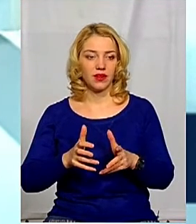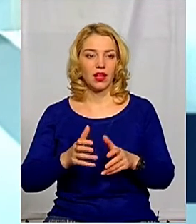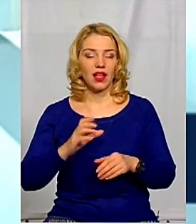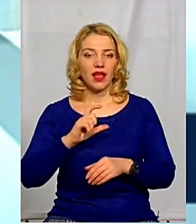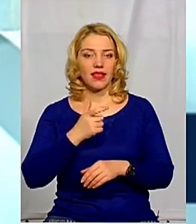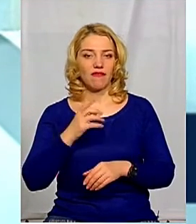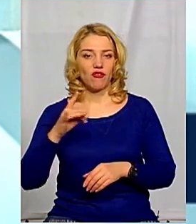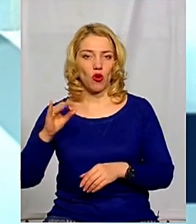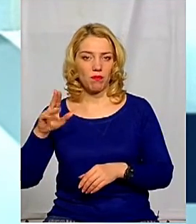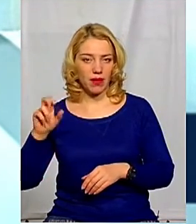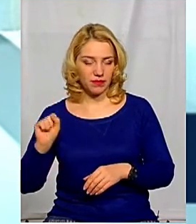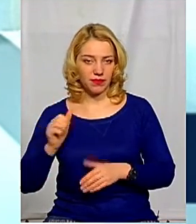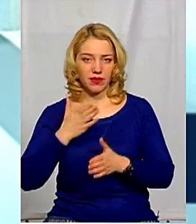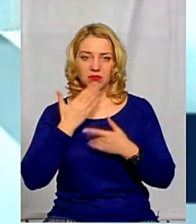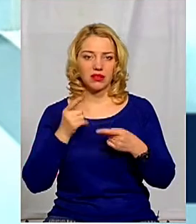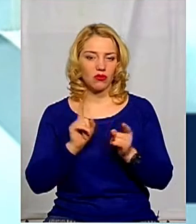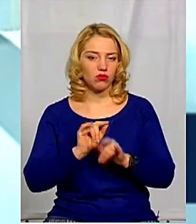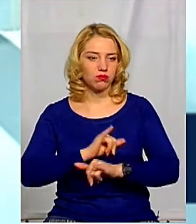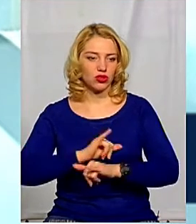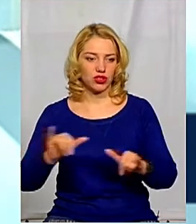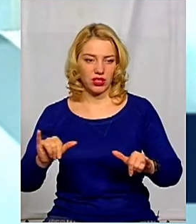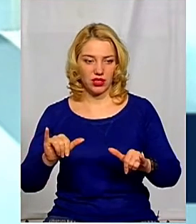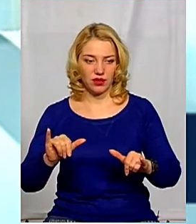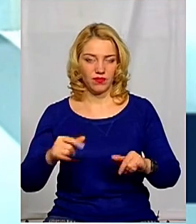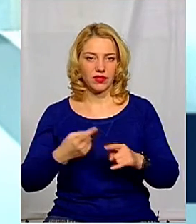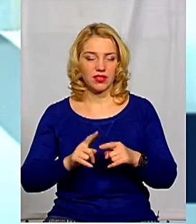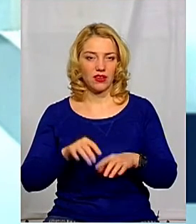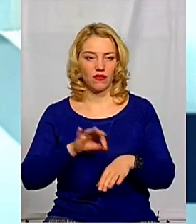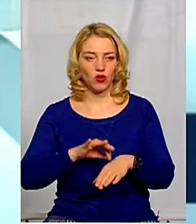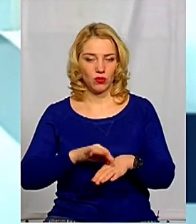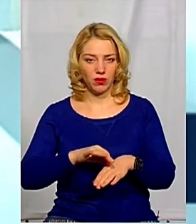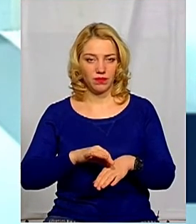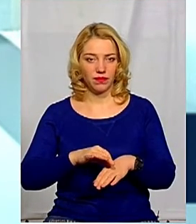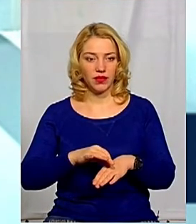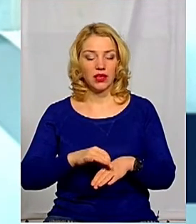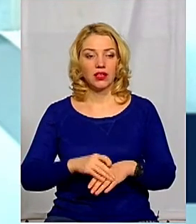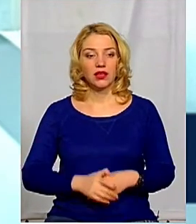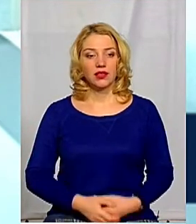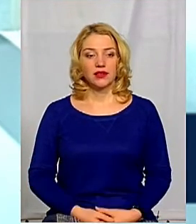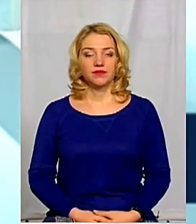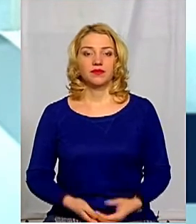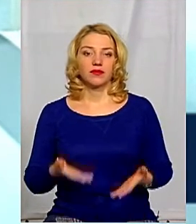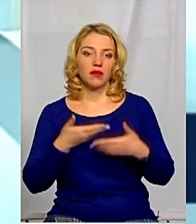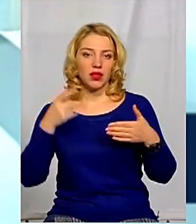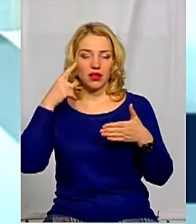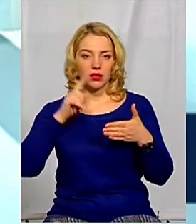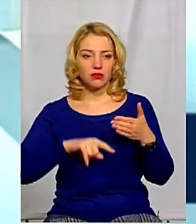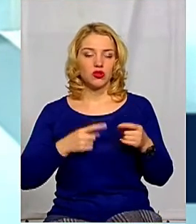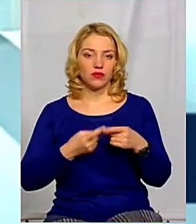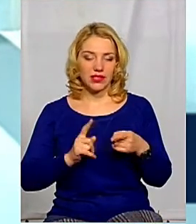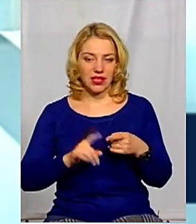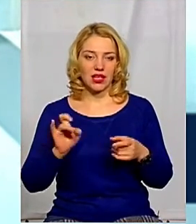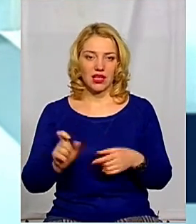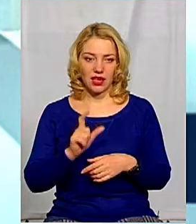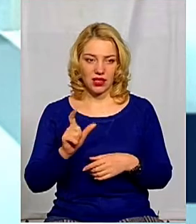в Європі нема такого поширення цієї хвороби. І ми надіємося, що і в цей